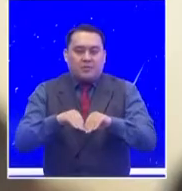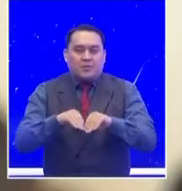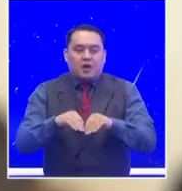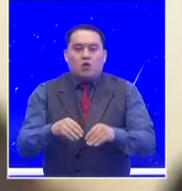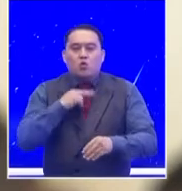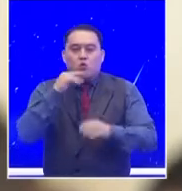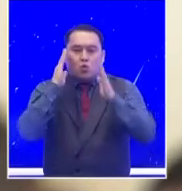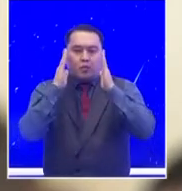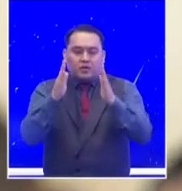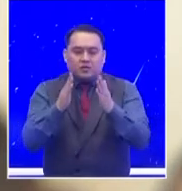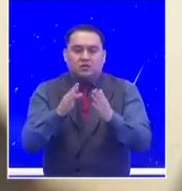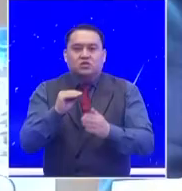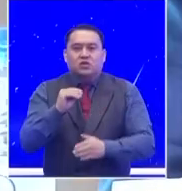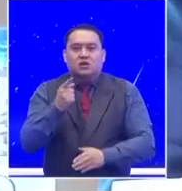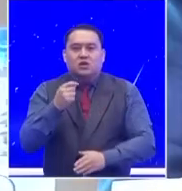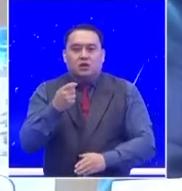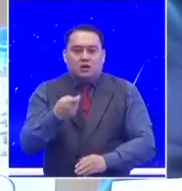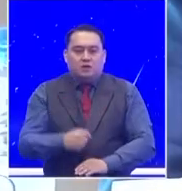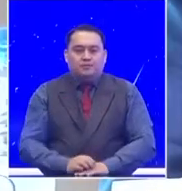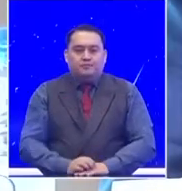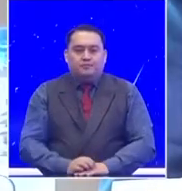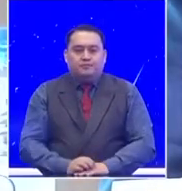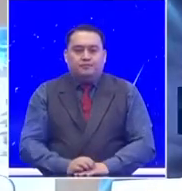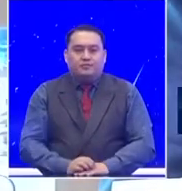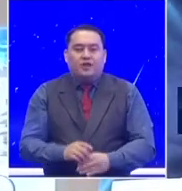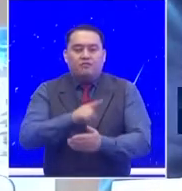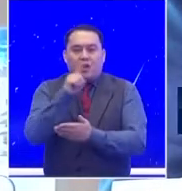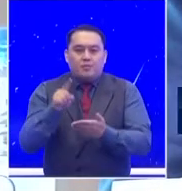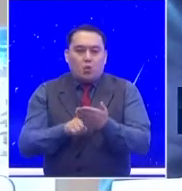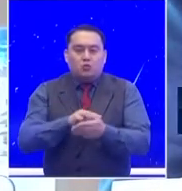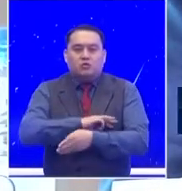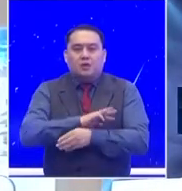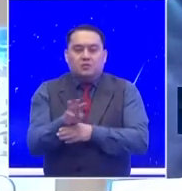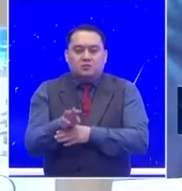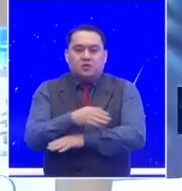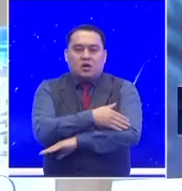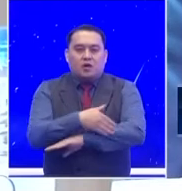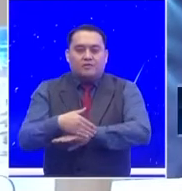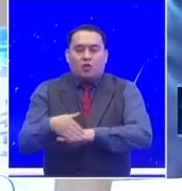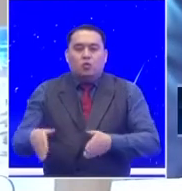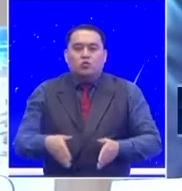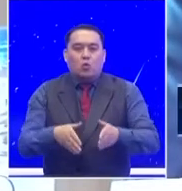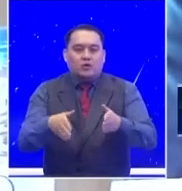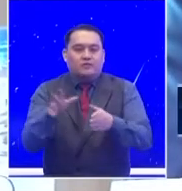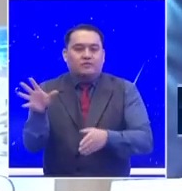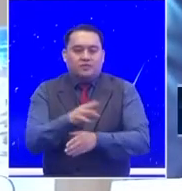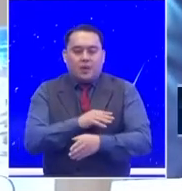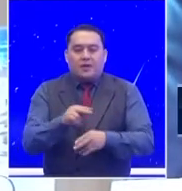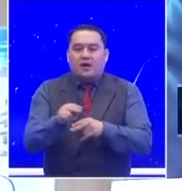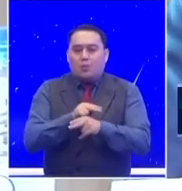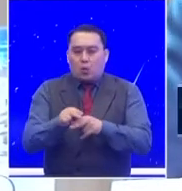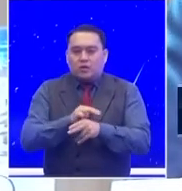внимание уделено сфере ЖКХ. По вопросу содержания и ремонта автомобильных дорог в отчетном году всеми видами